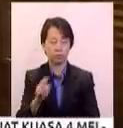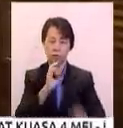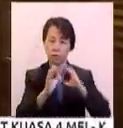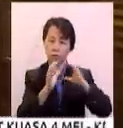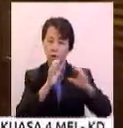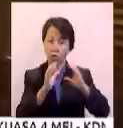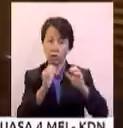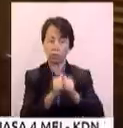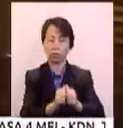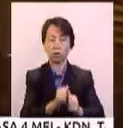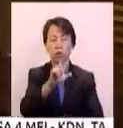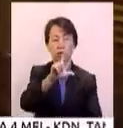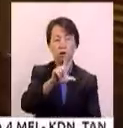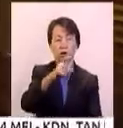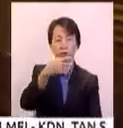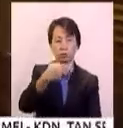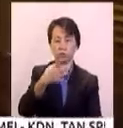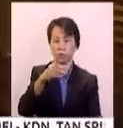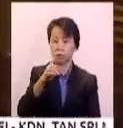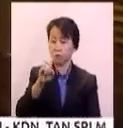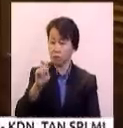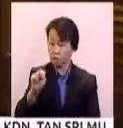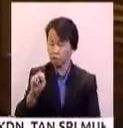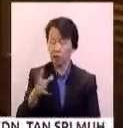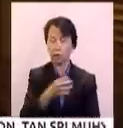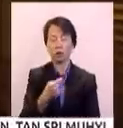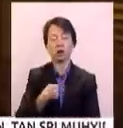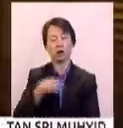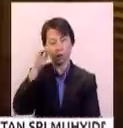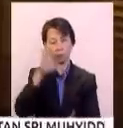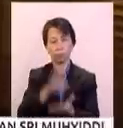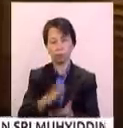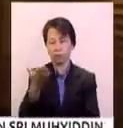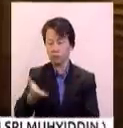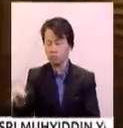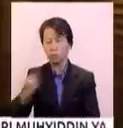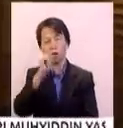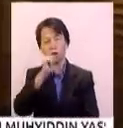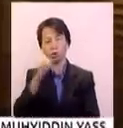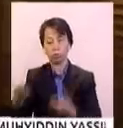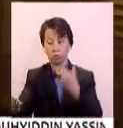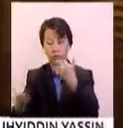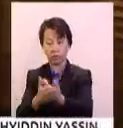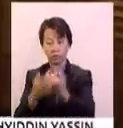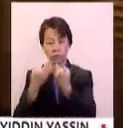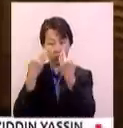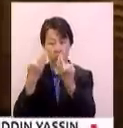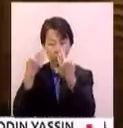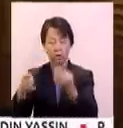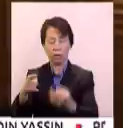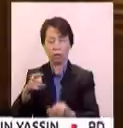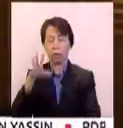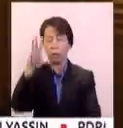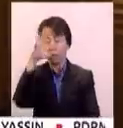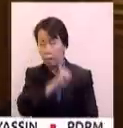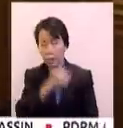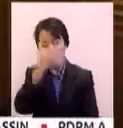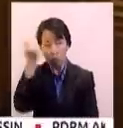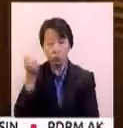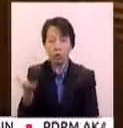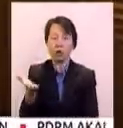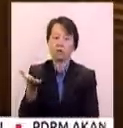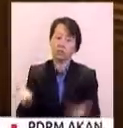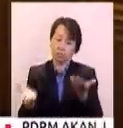berkomunikasi dengan pihak Lembaga Hasilan Negeri ni. Dan saya percaya kadang adik-adik kita ni bila dah sampai satu tahap, dia orang terlepas pandang